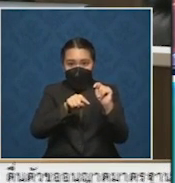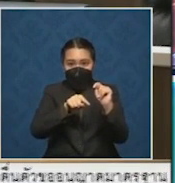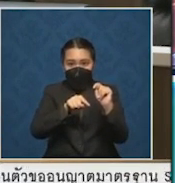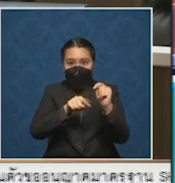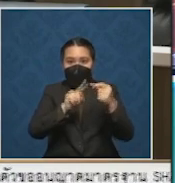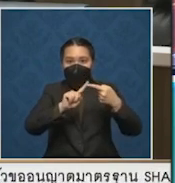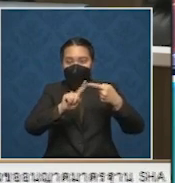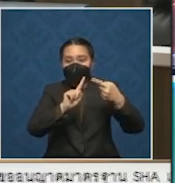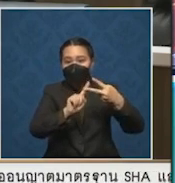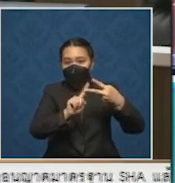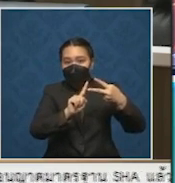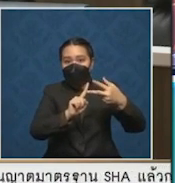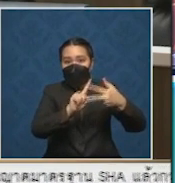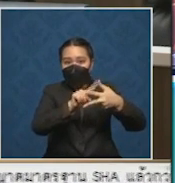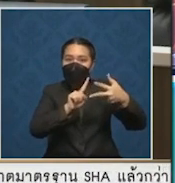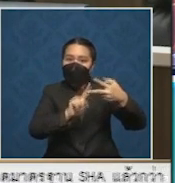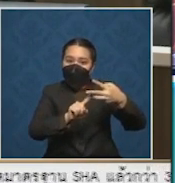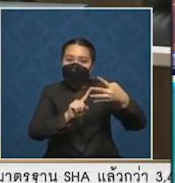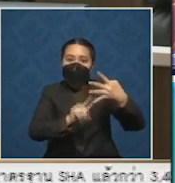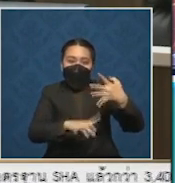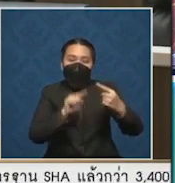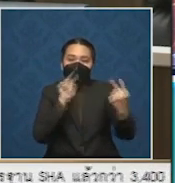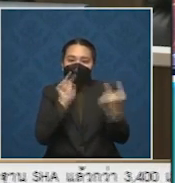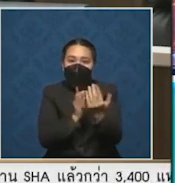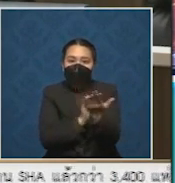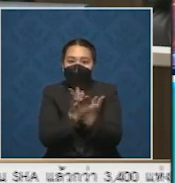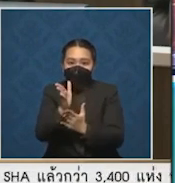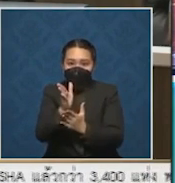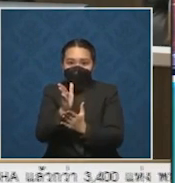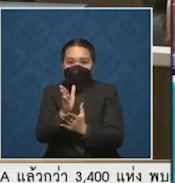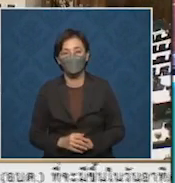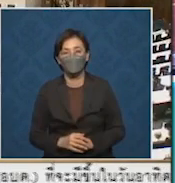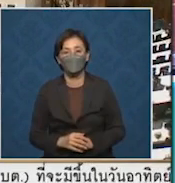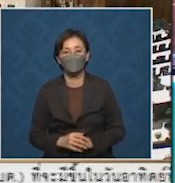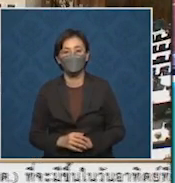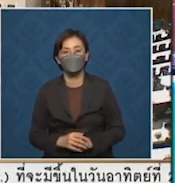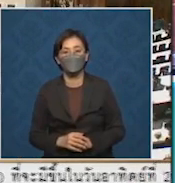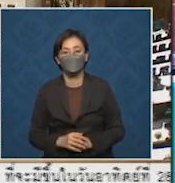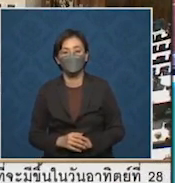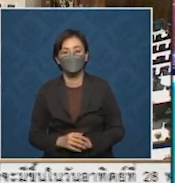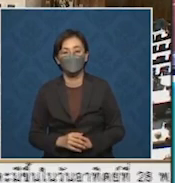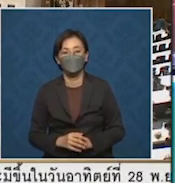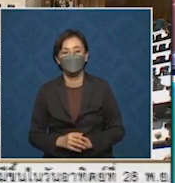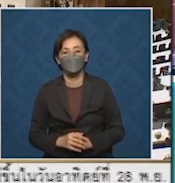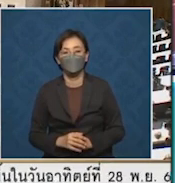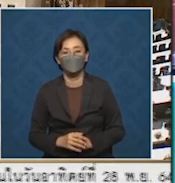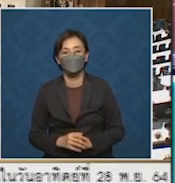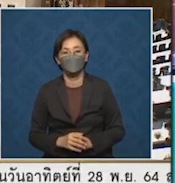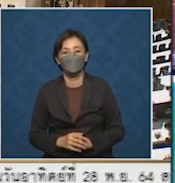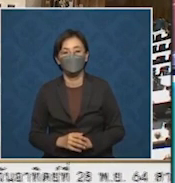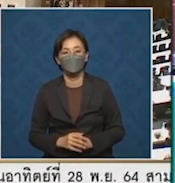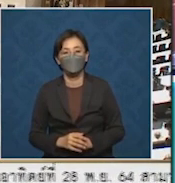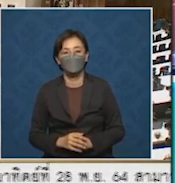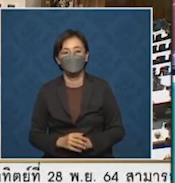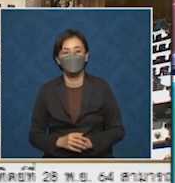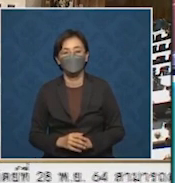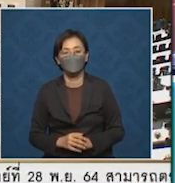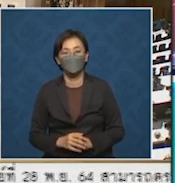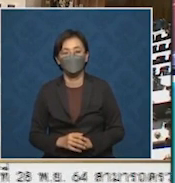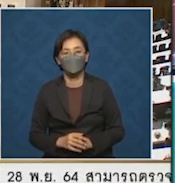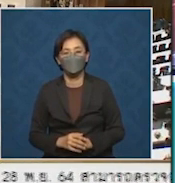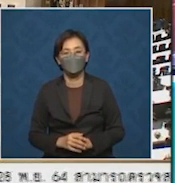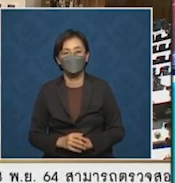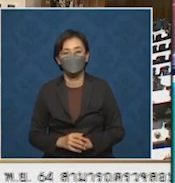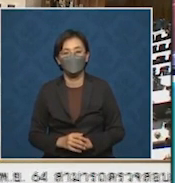อ้ าวตกลงแล้วทำไมคุณไม่ไปประชุมอ่ะทำไมคุณถึงไม่ไปทำหน้าที่ แทนพี่น้องประชาชนเพราะอะไร